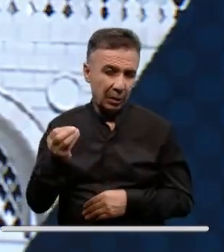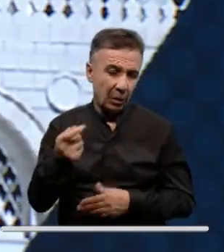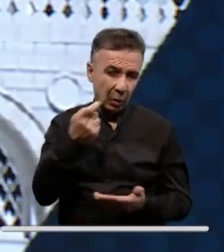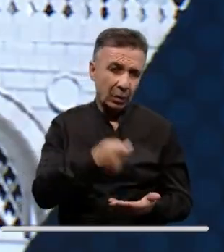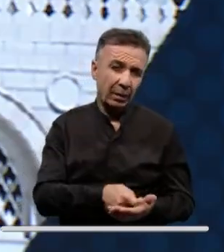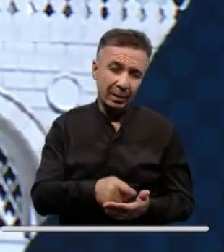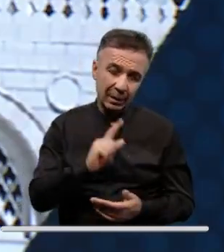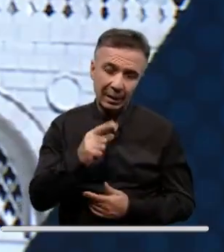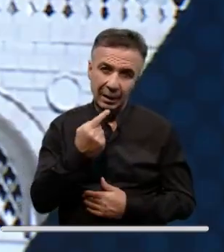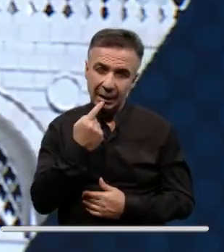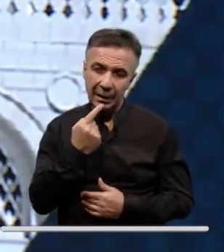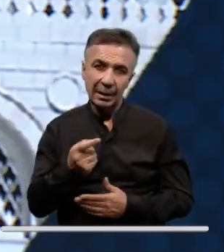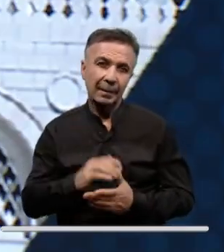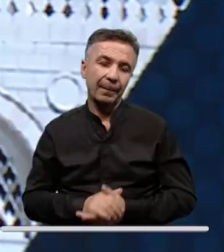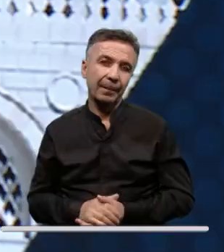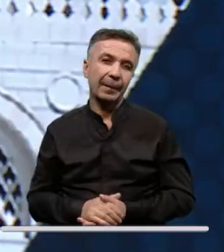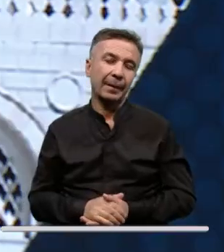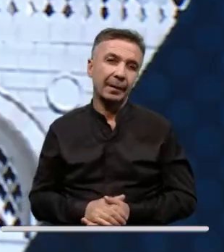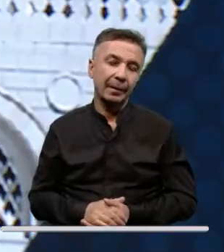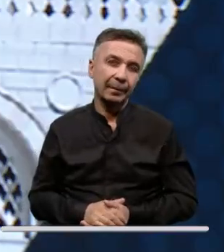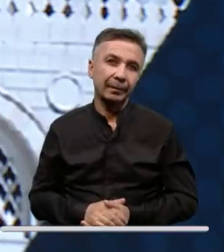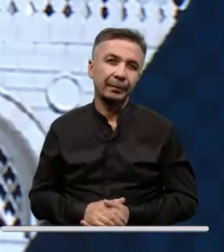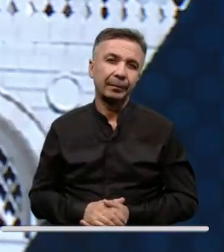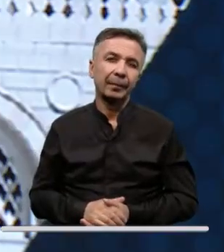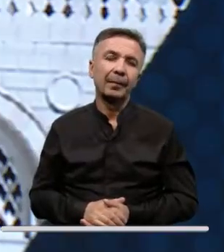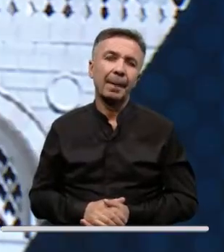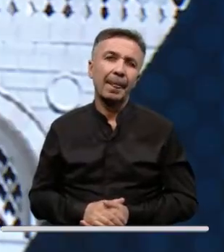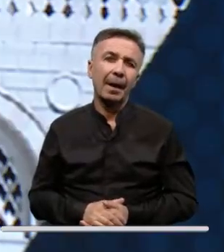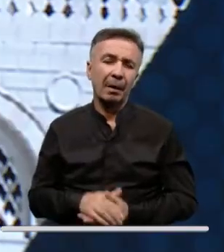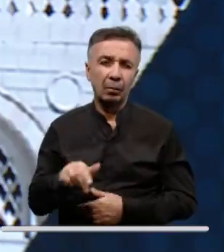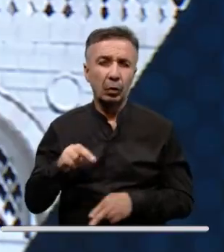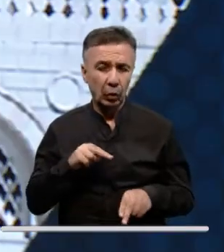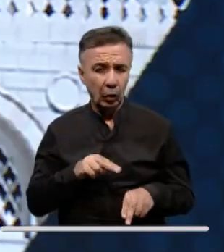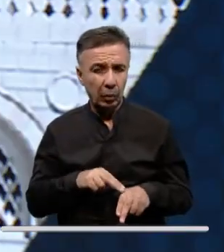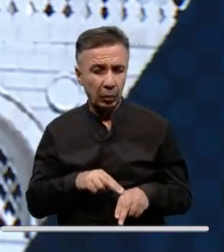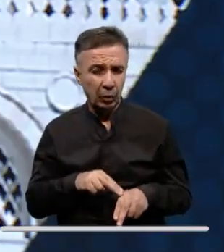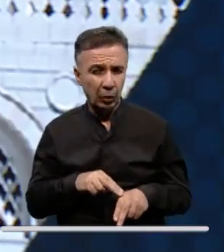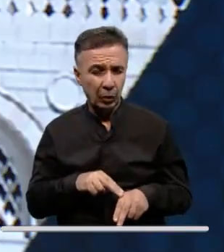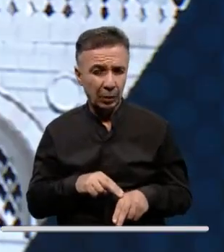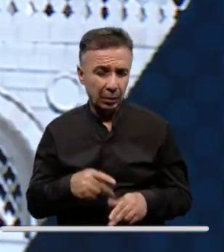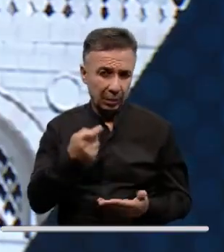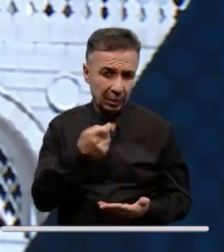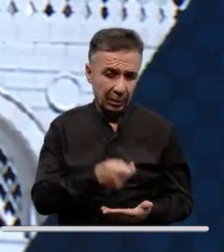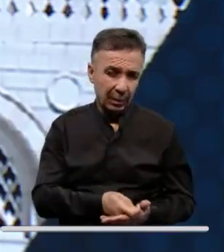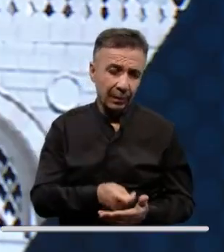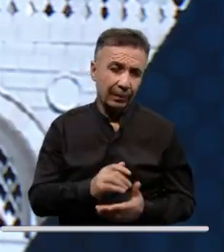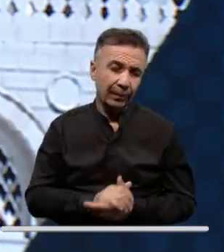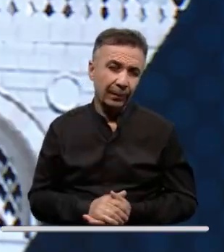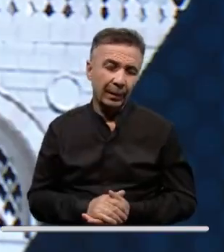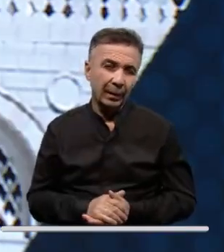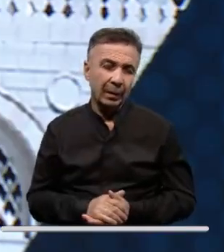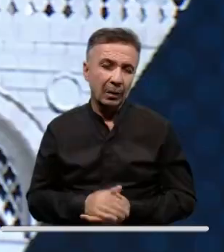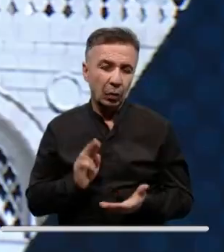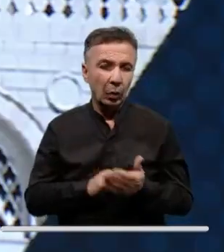diye malumunuz kuyumcular söyleyebiliyor bu Komisyonu kuyumcu esasında üye